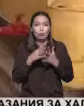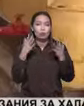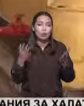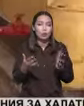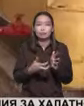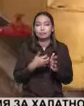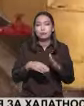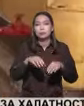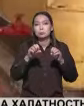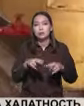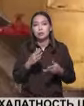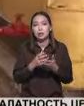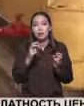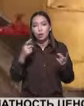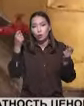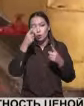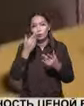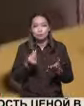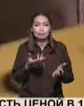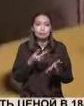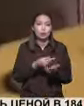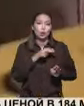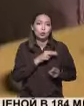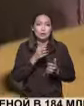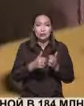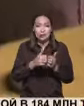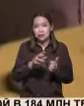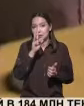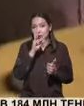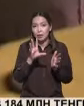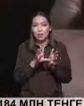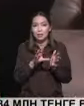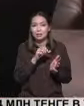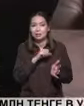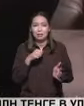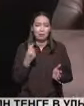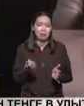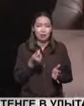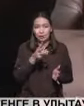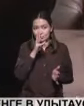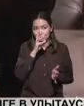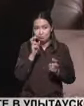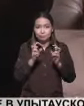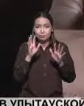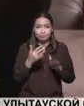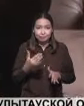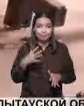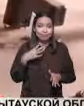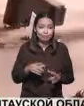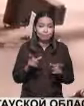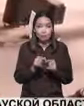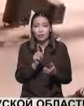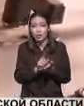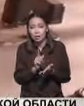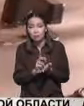специалистов. Как выяснилось, причина в оплате труда. Средняя зарплата энергетиков самая низкая в сфере промышленности. Персонал даже вынужден совмещать